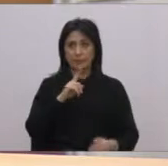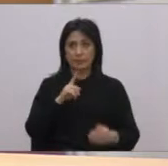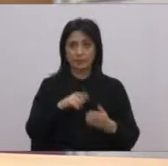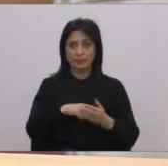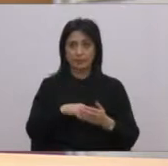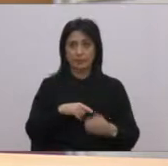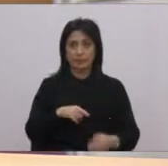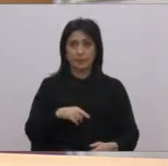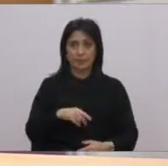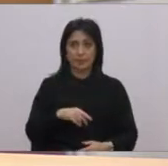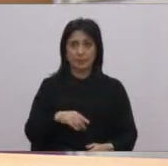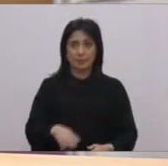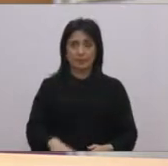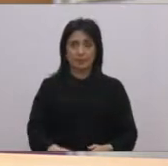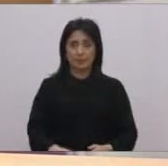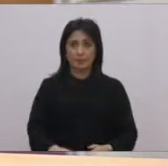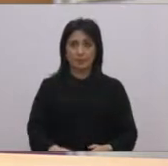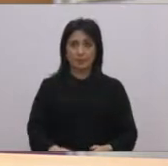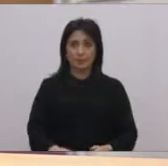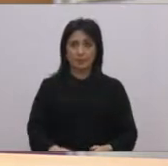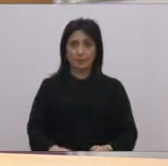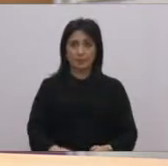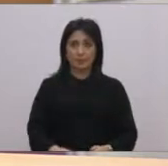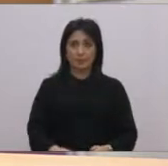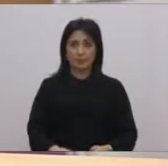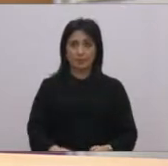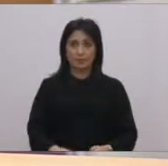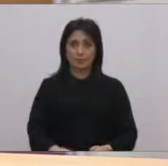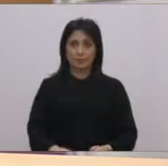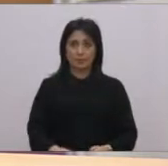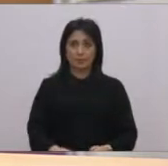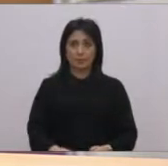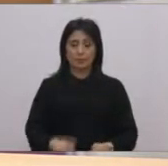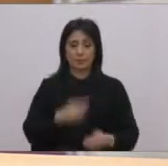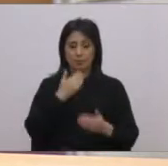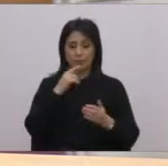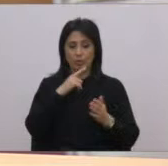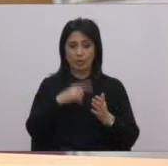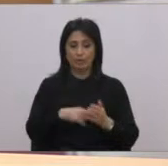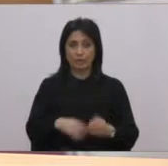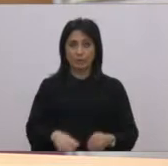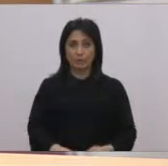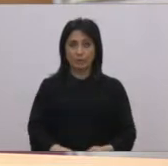შეიძლება გთხოვთ, რომ გამიგრძელოთ და ბოლო კითხვას დავსვამხოლოდ.